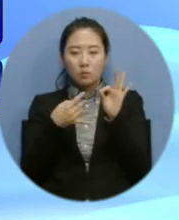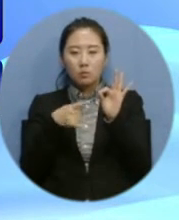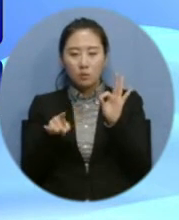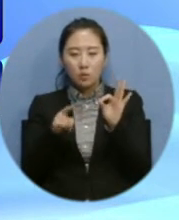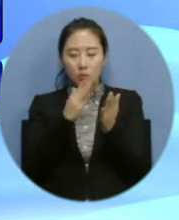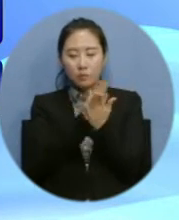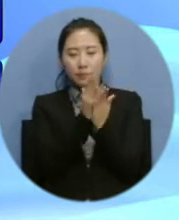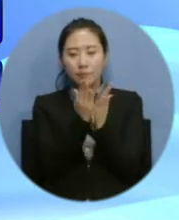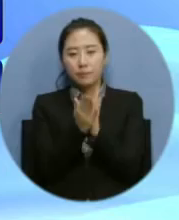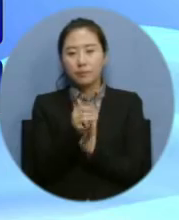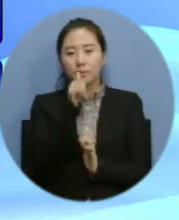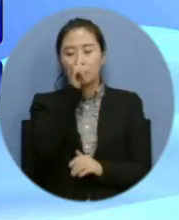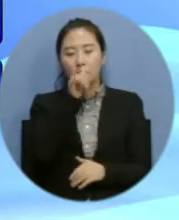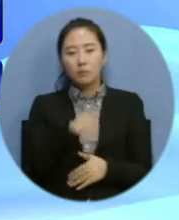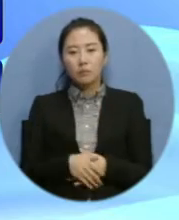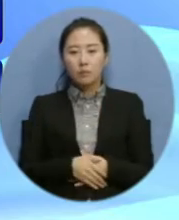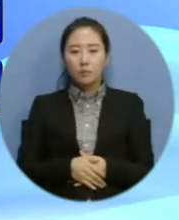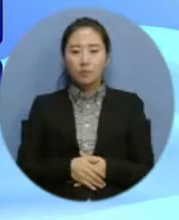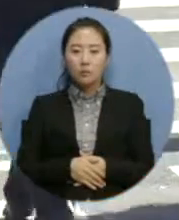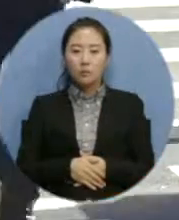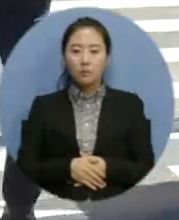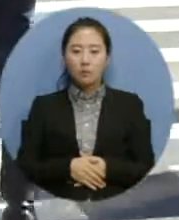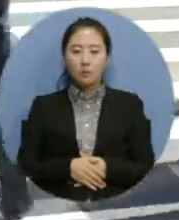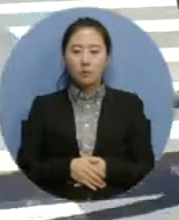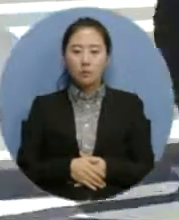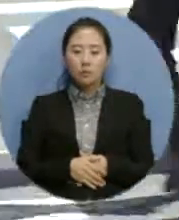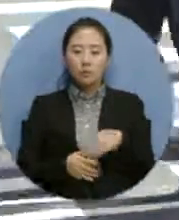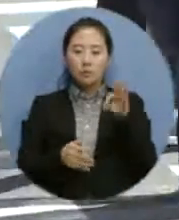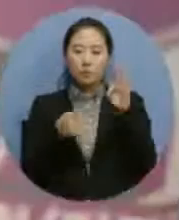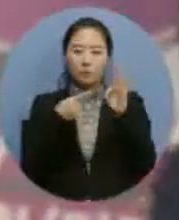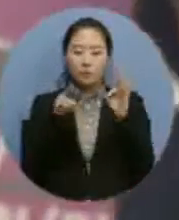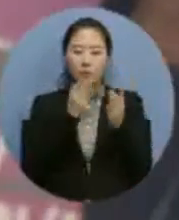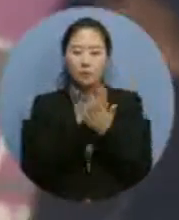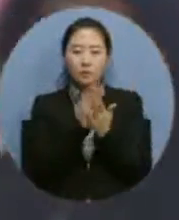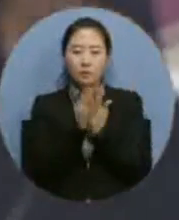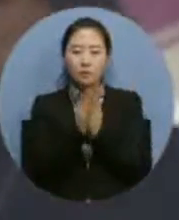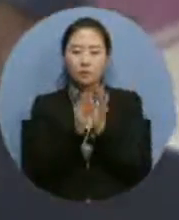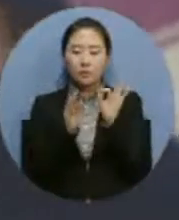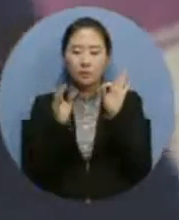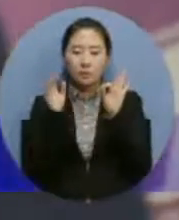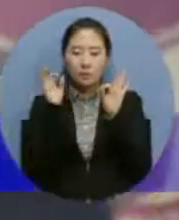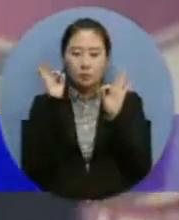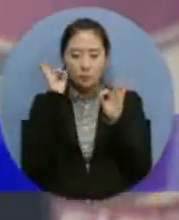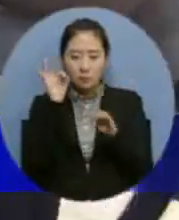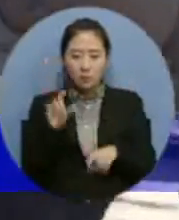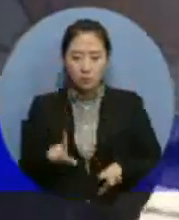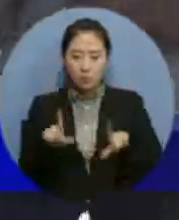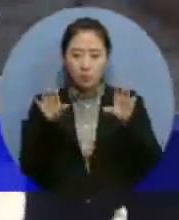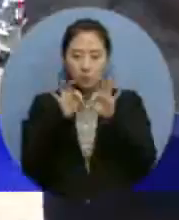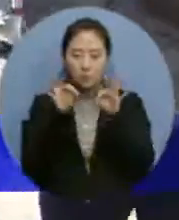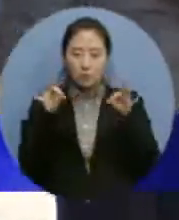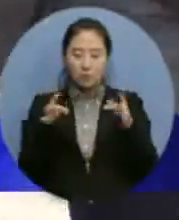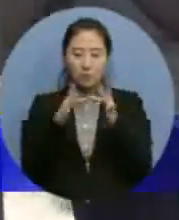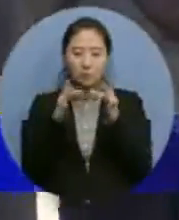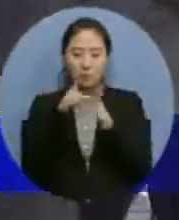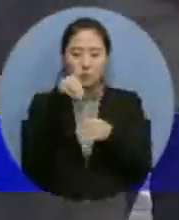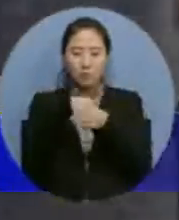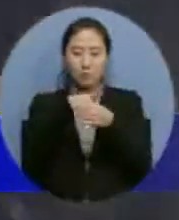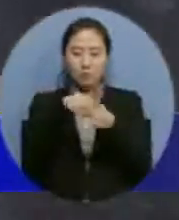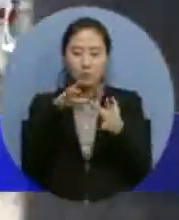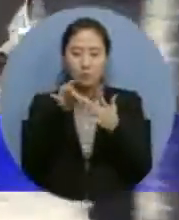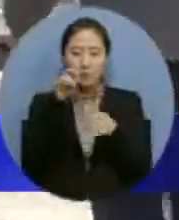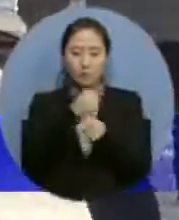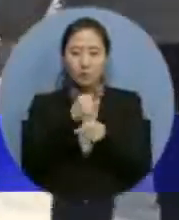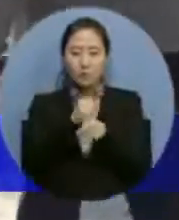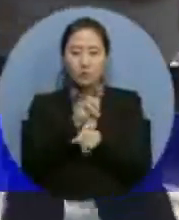5위에서 12 에 선정됐습니다 10대 뉴스 선정 은 최근 열흘 간 온라인 투표를 통해 진행됐으며 9 가